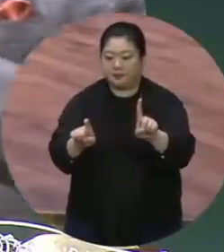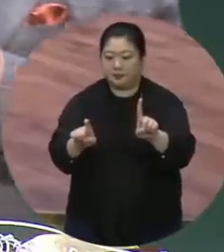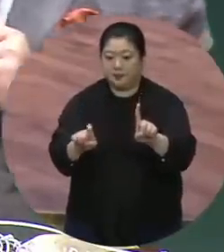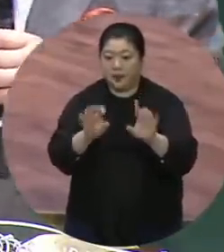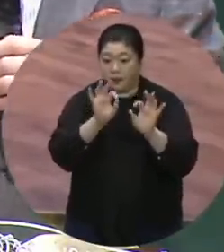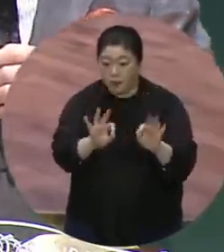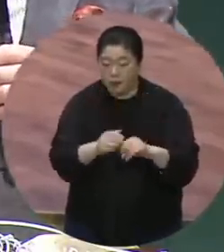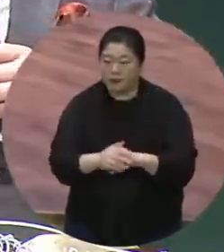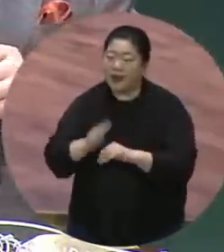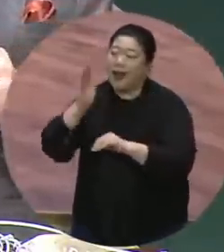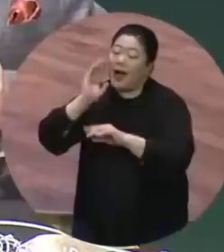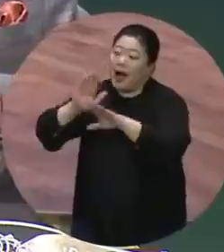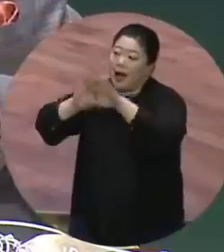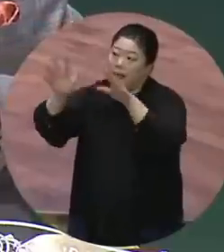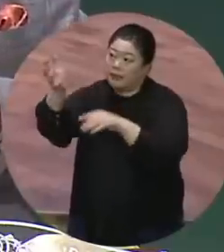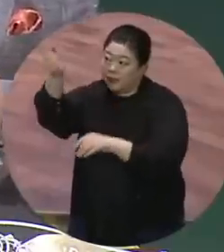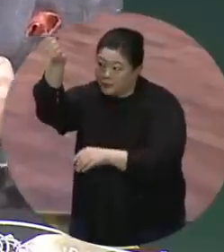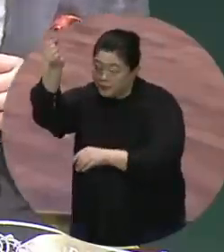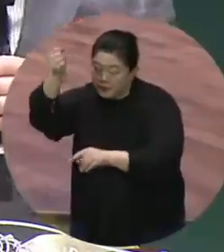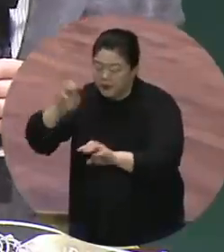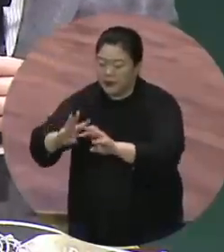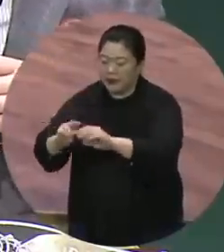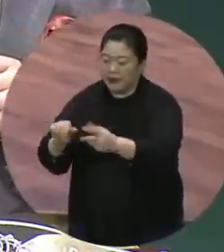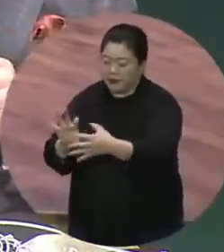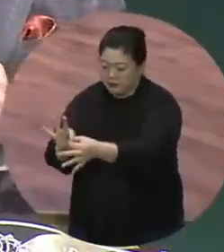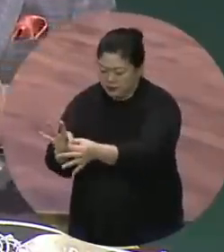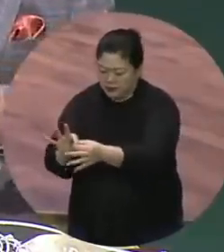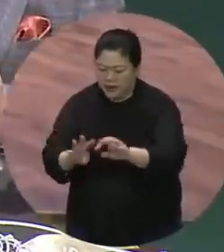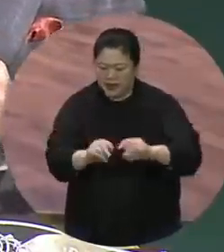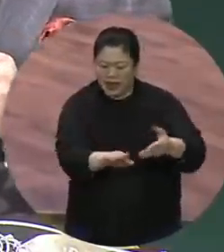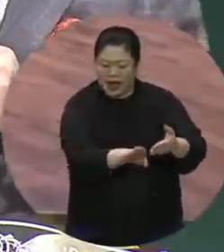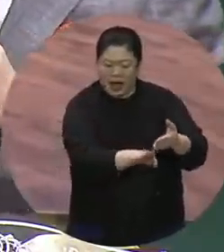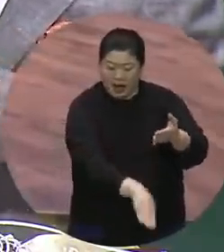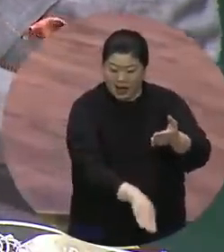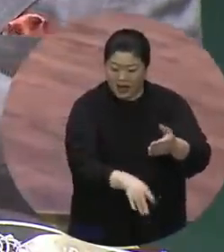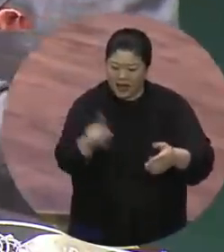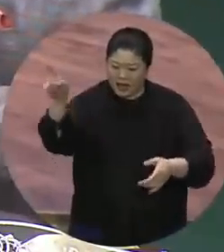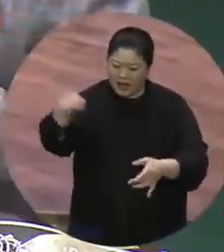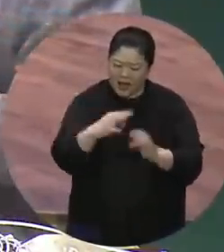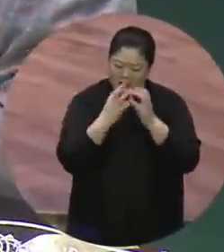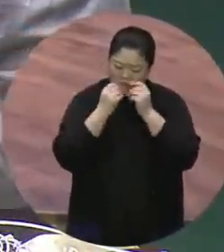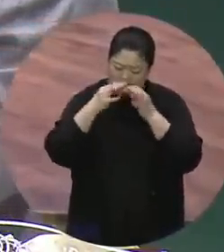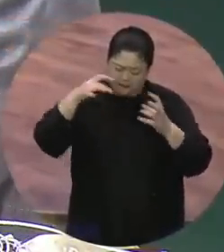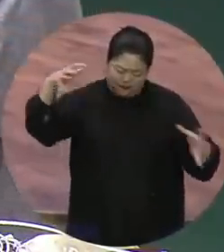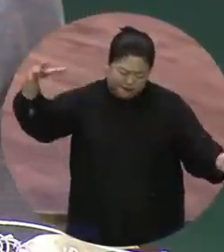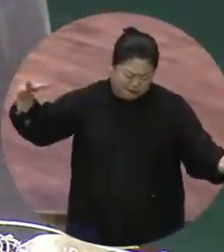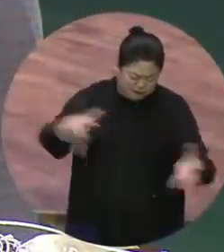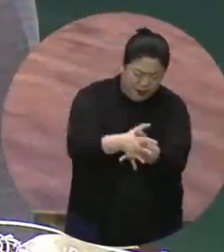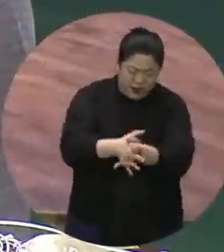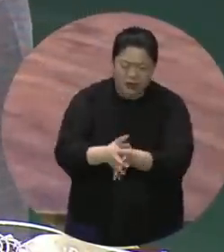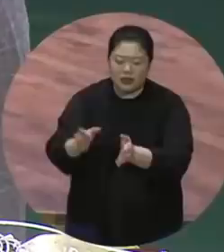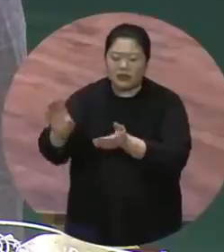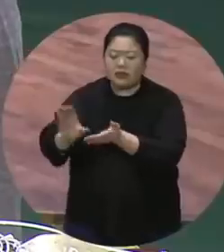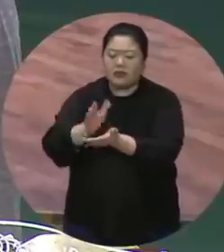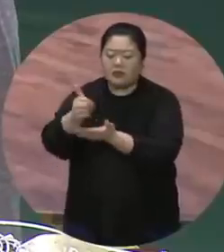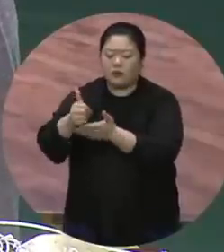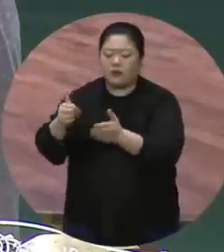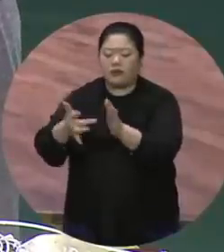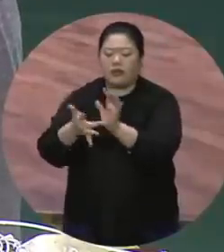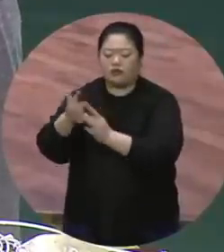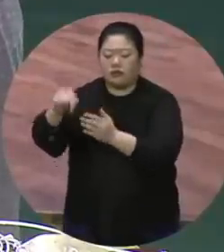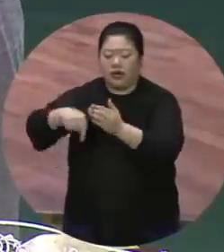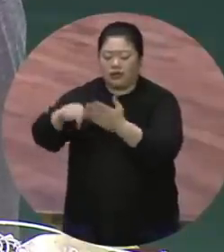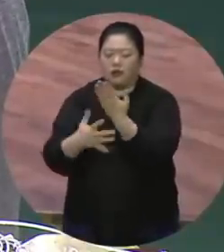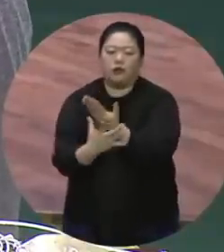하늘에 있는 것이나 땅에 있는 것이나 땅 아래에 있는 것이 다 그리스도 예수 안에서 뭐 된다고요? 통일되게